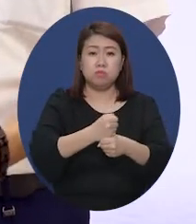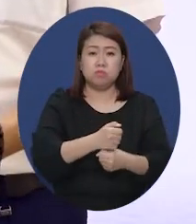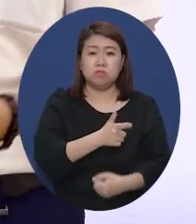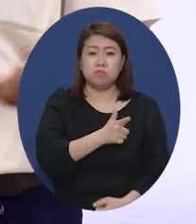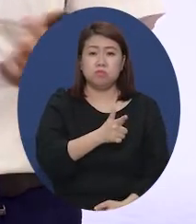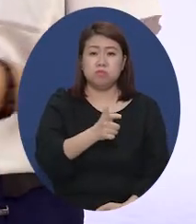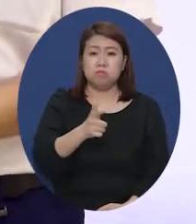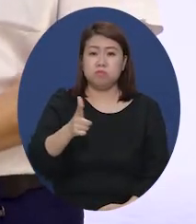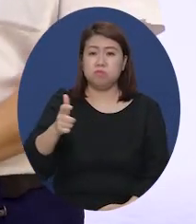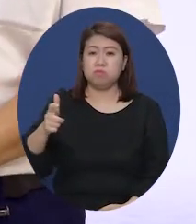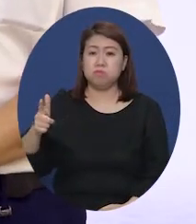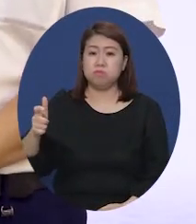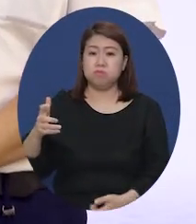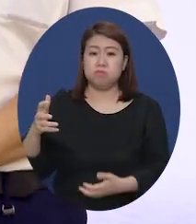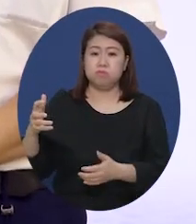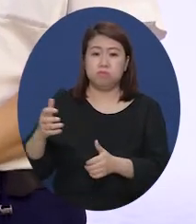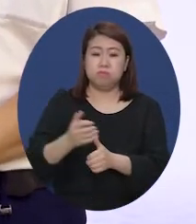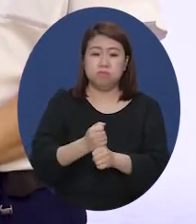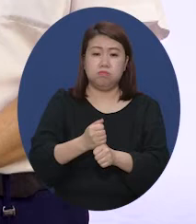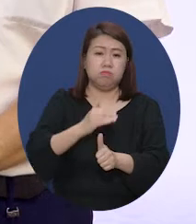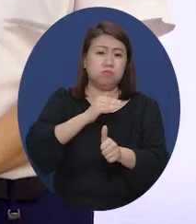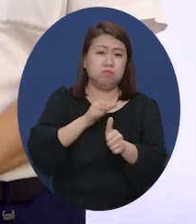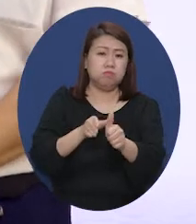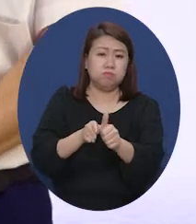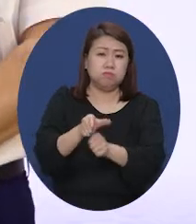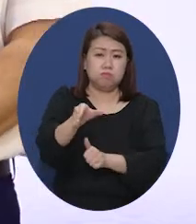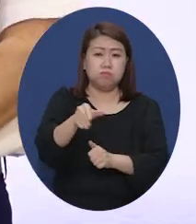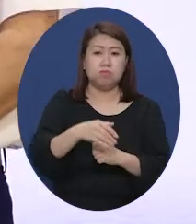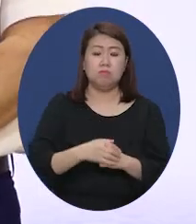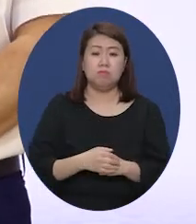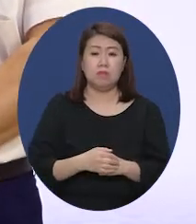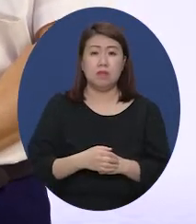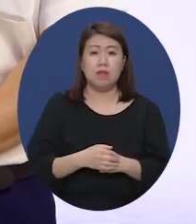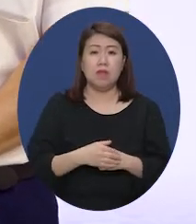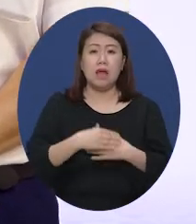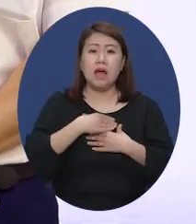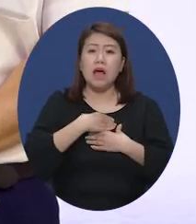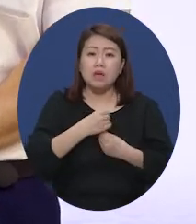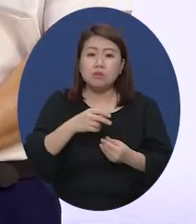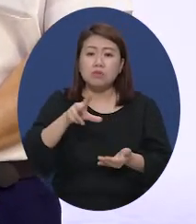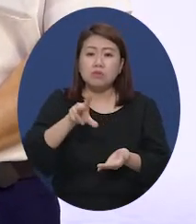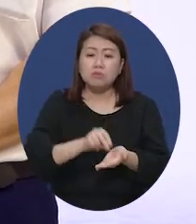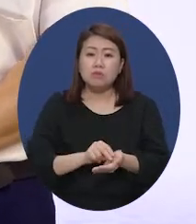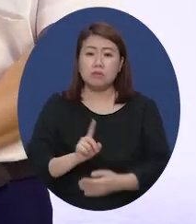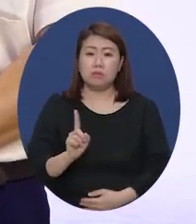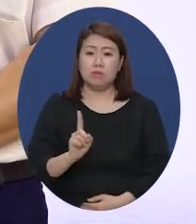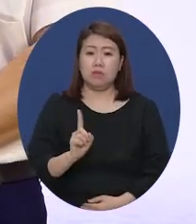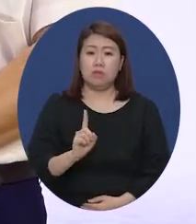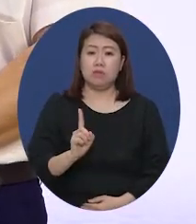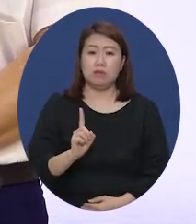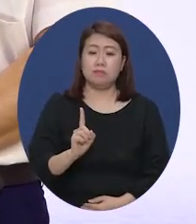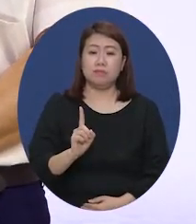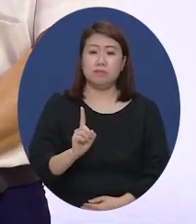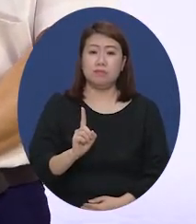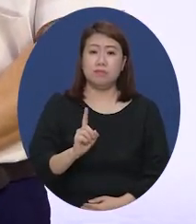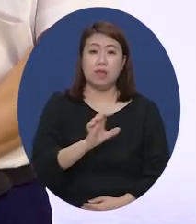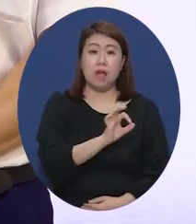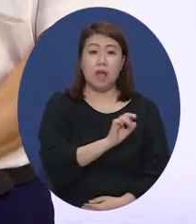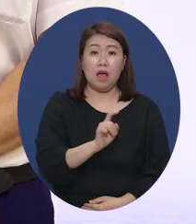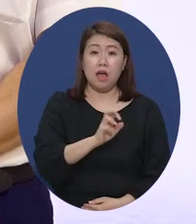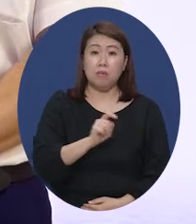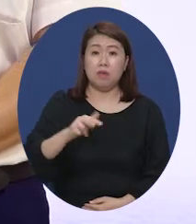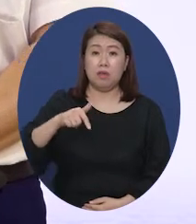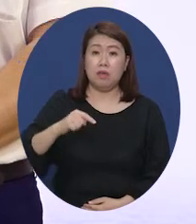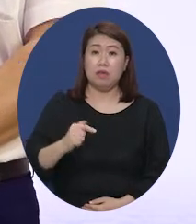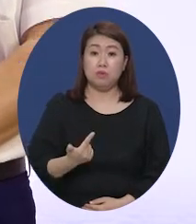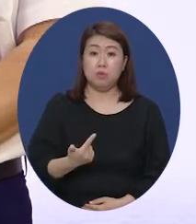그리고 총 들고 들어와서 인도들을 사살해버리고 맙니다. 치안이 왜 안 되느냐? 아까 전에 잠깐 말씀했습니다만